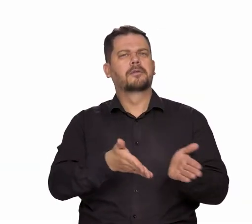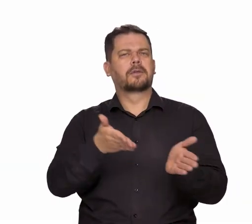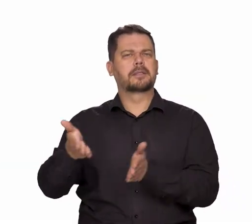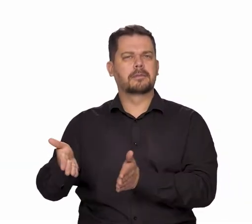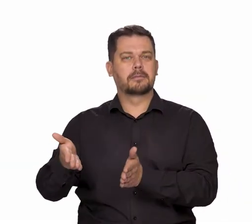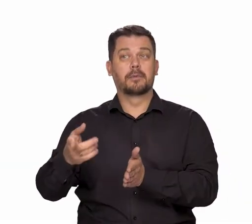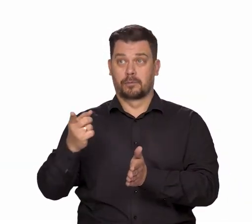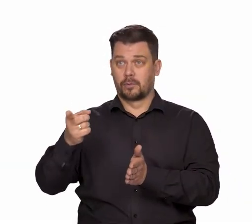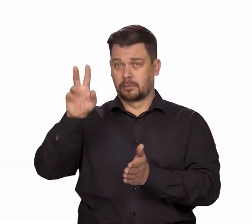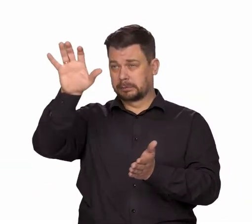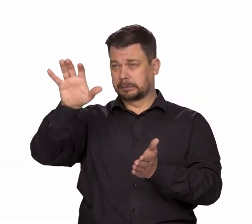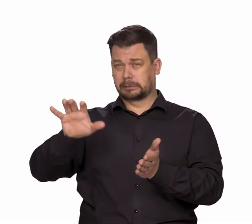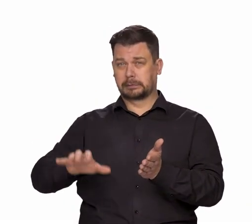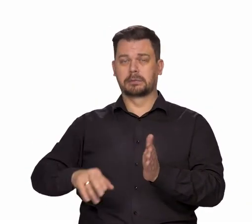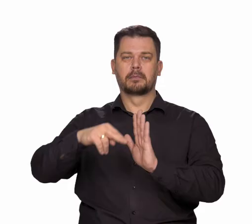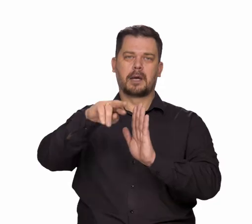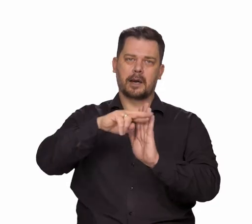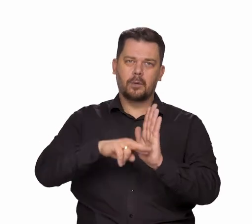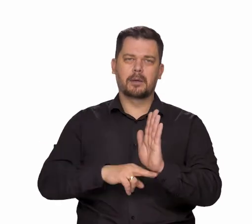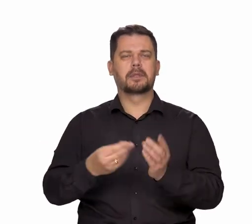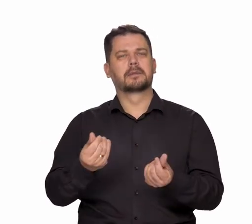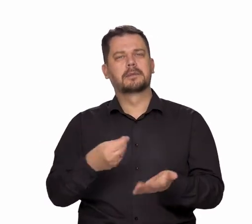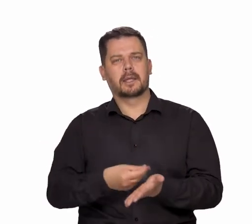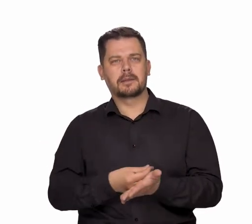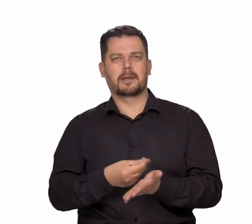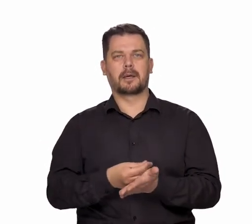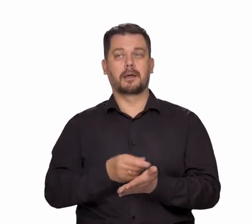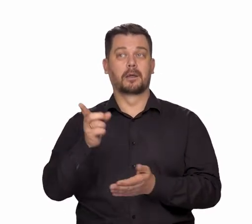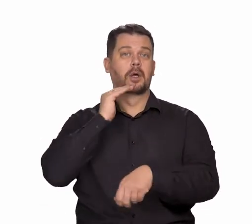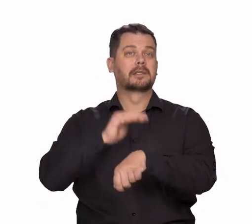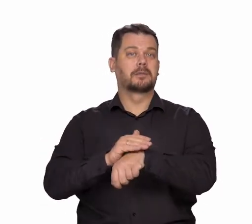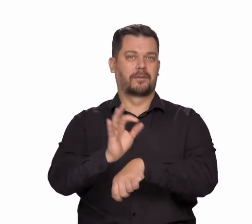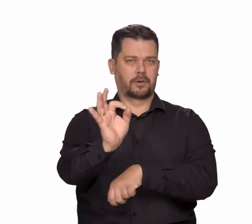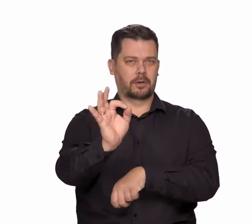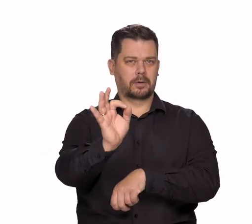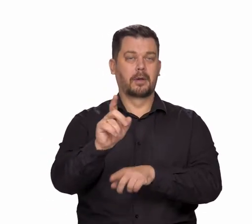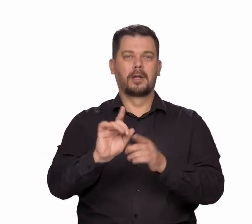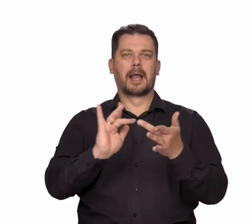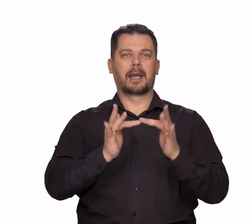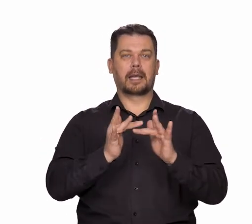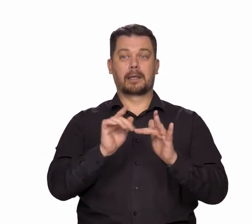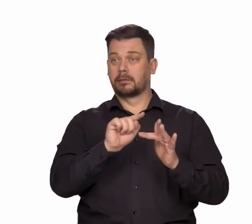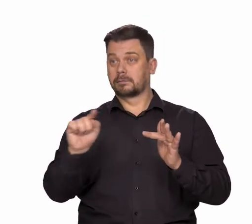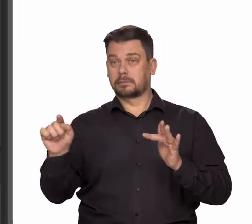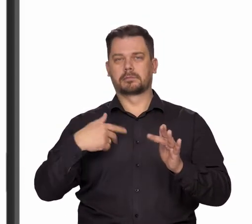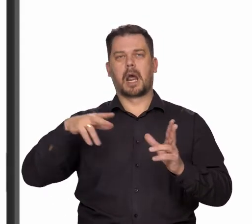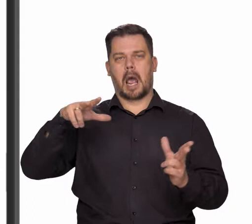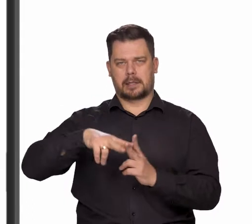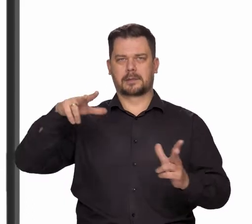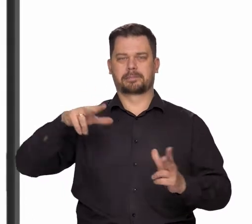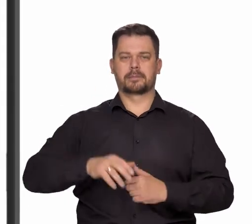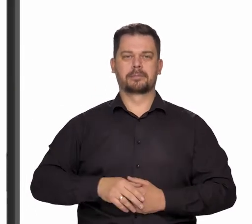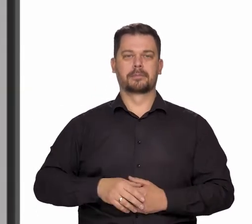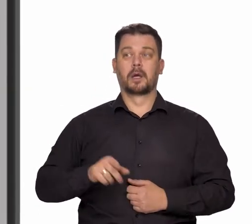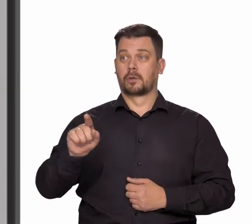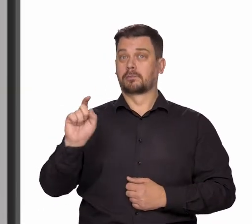Otwórz go. Znajdziesz w nim regulamin i cenniki usługi, którą zamawiasz oraz link, by zaakceptować umowę.